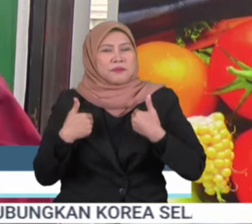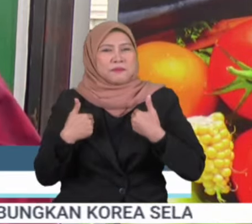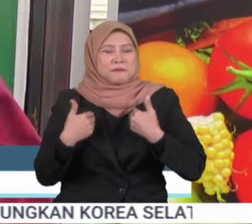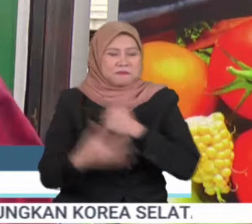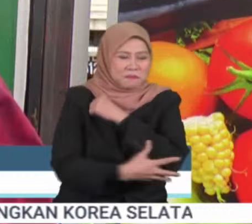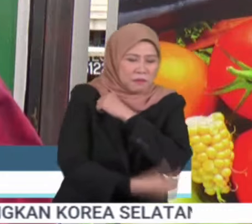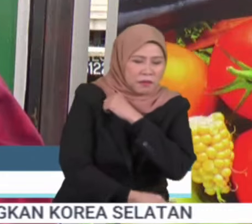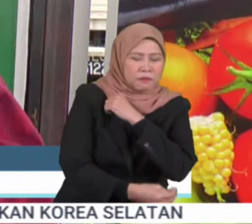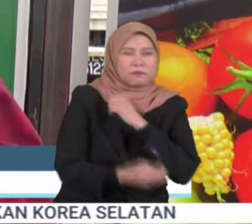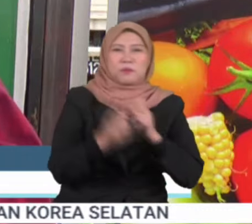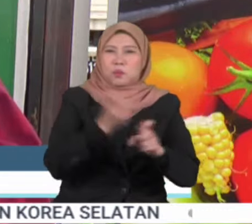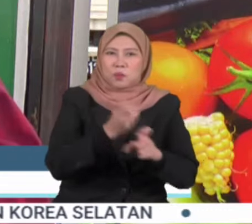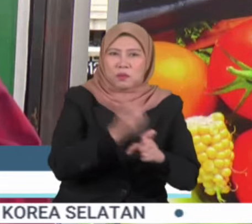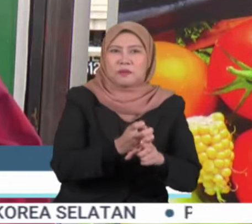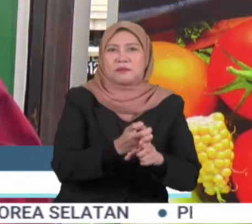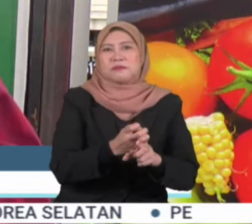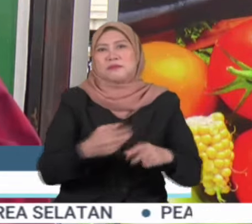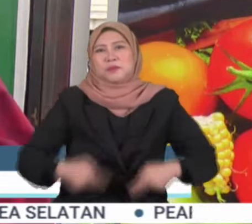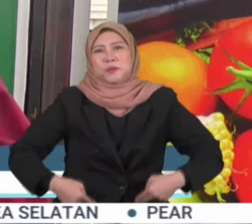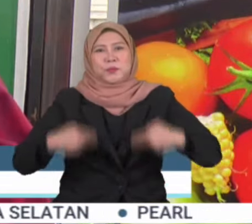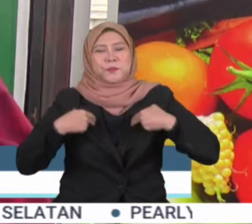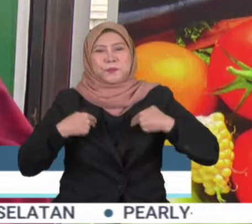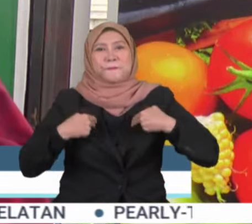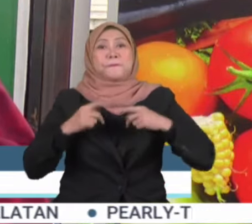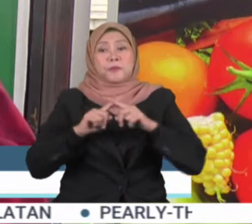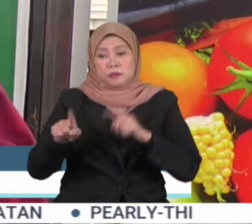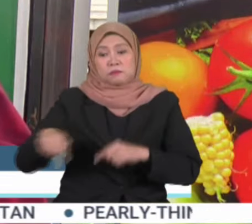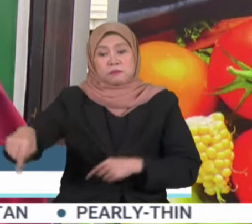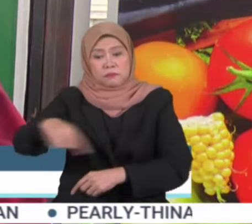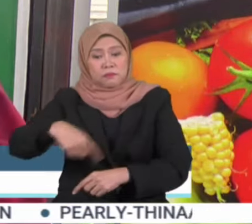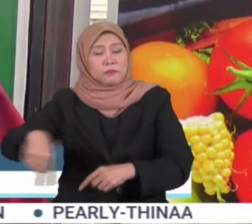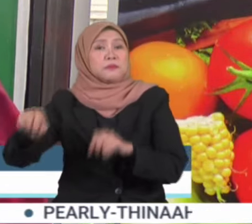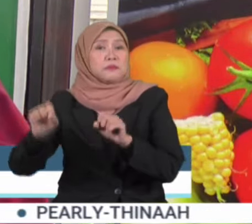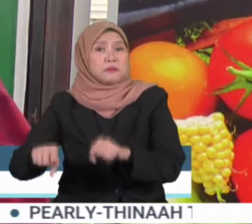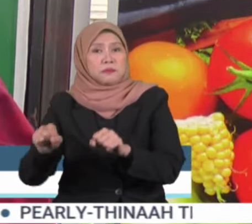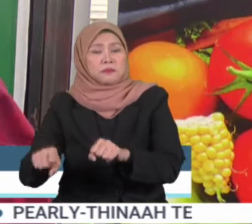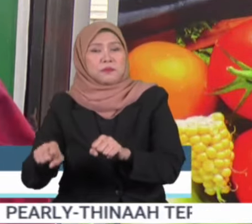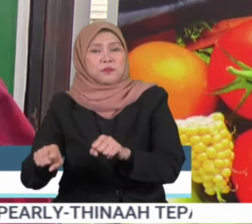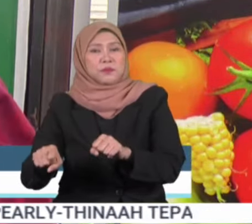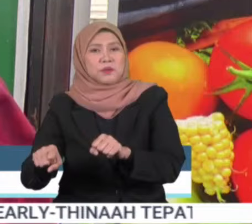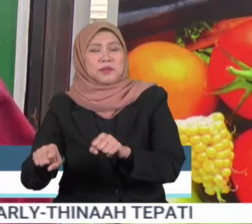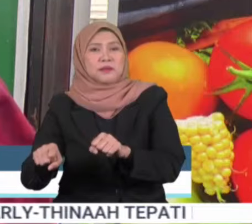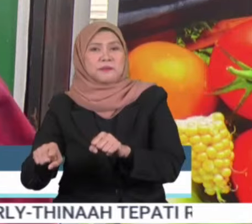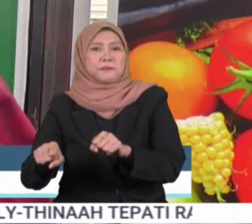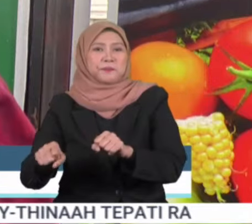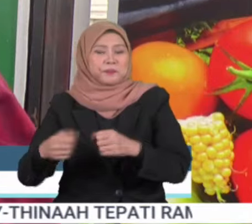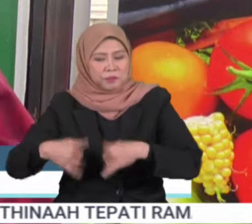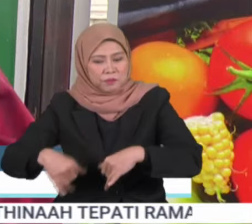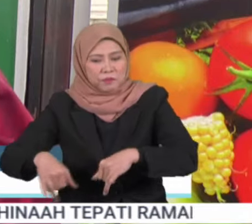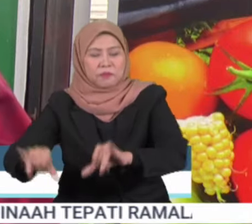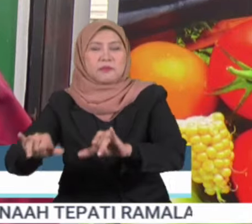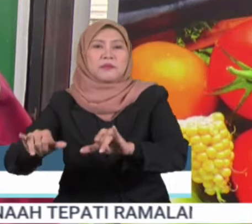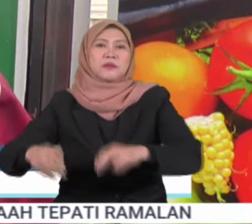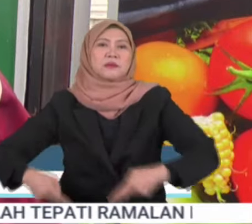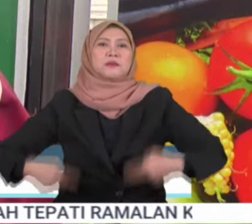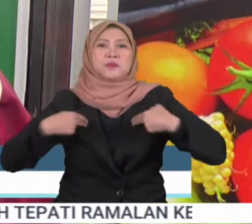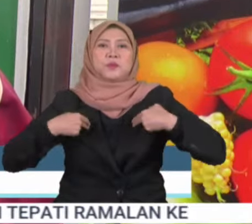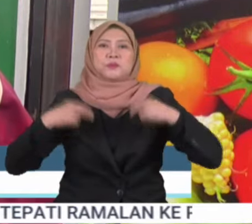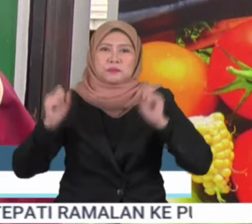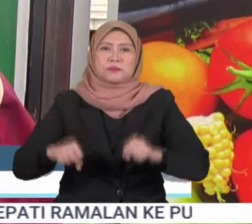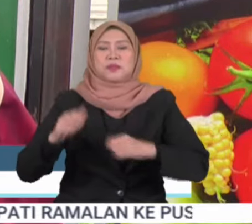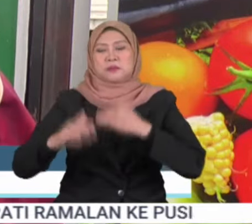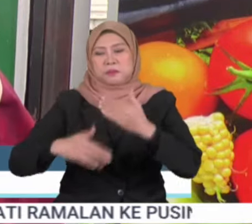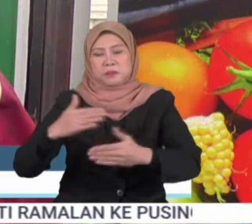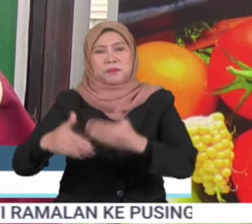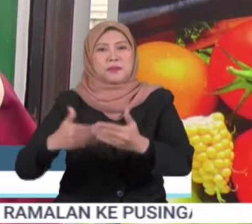kesempitan kehidupan. Mungkin dari segi itu dia dapat membuat kelangsungan hidup mereka boleh dijalankan